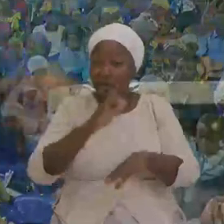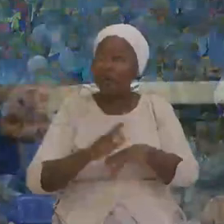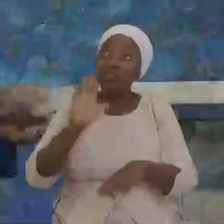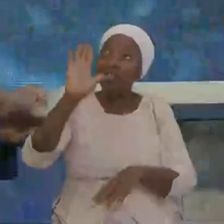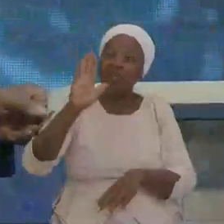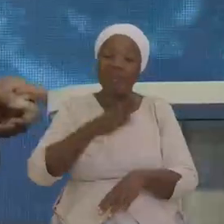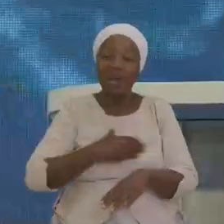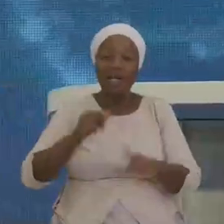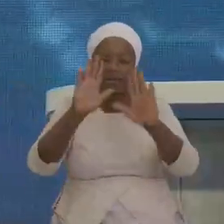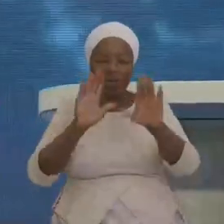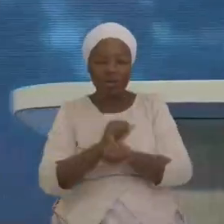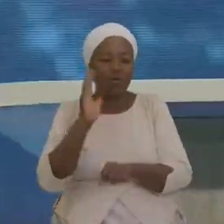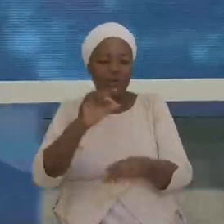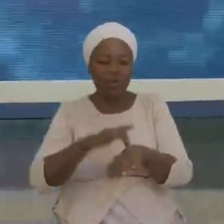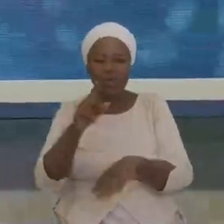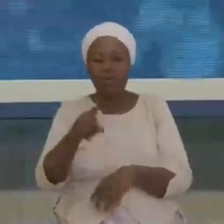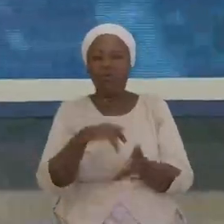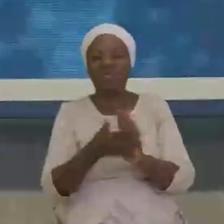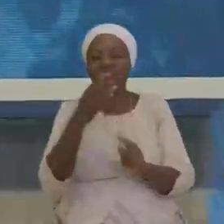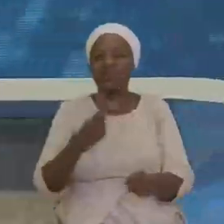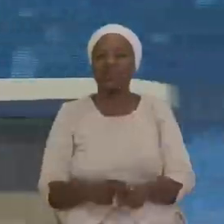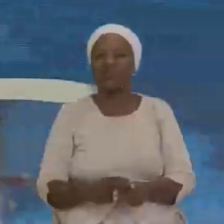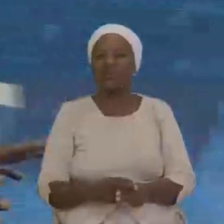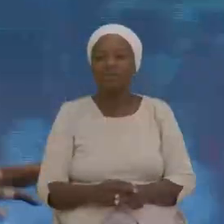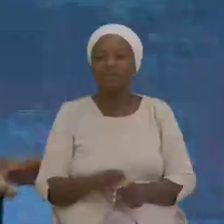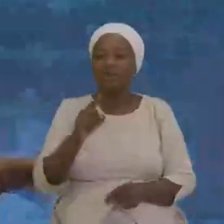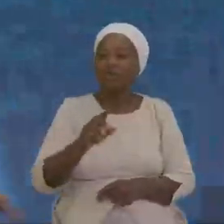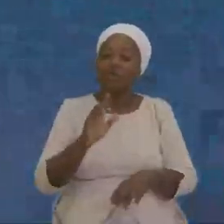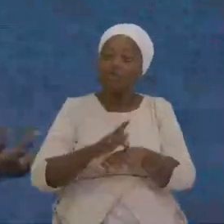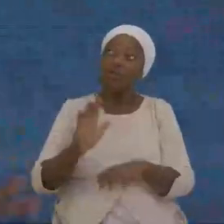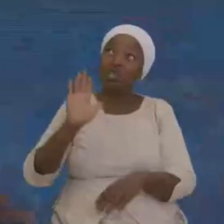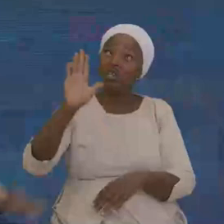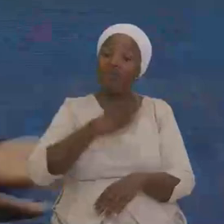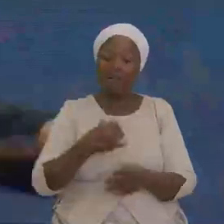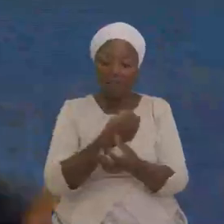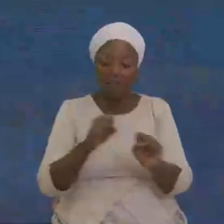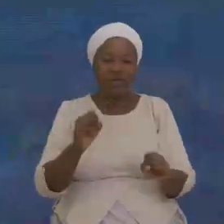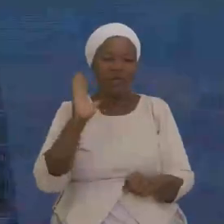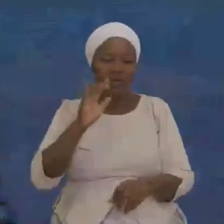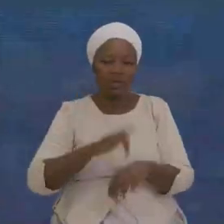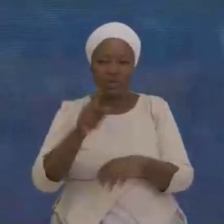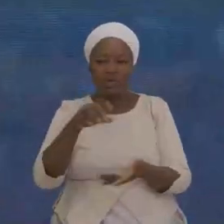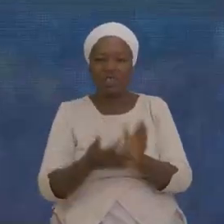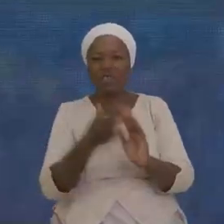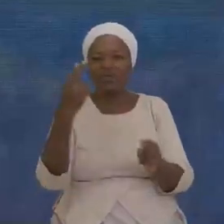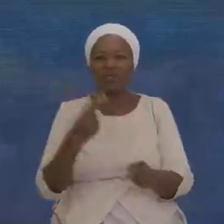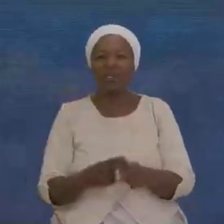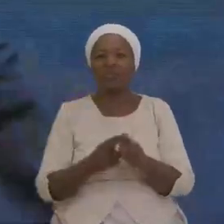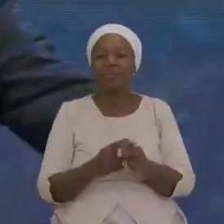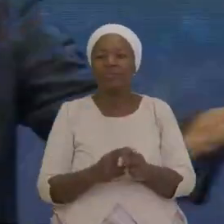Tu le touches et le miracle te touchera. Tu le touches et le salut te touchera.